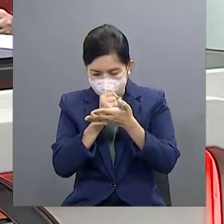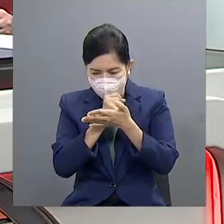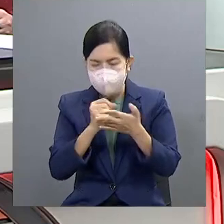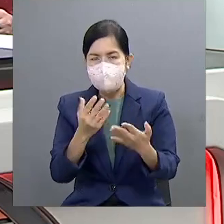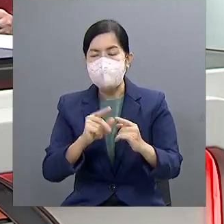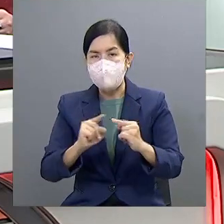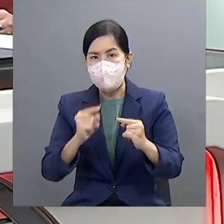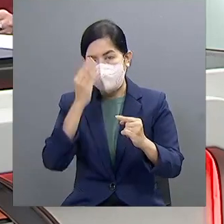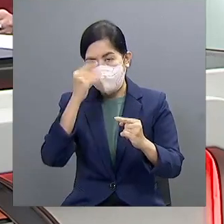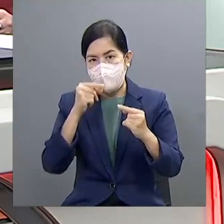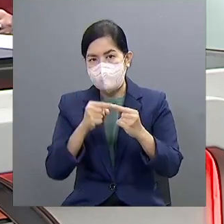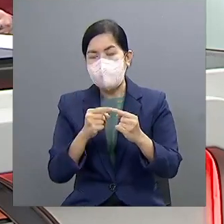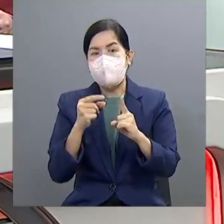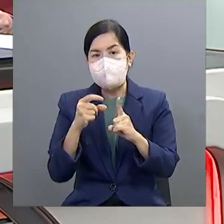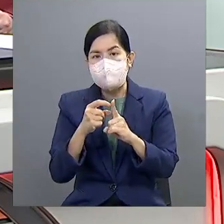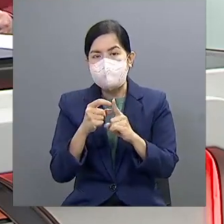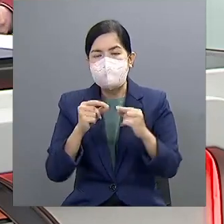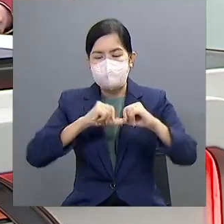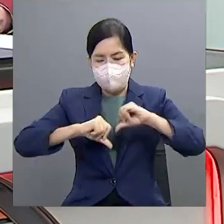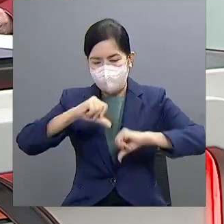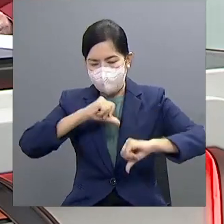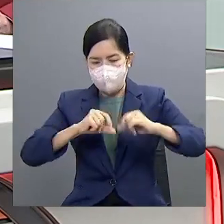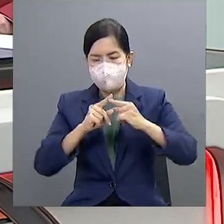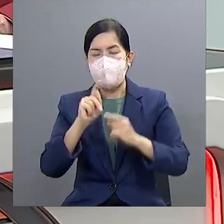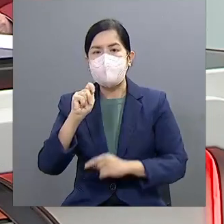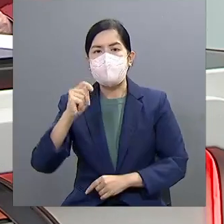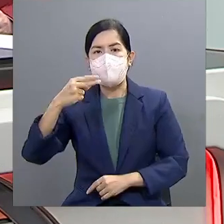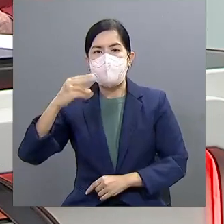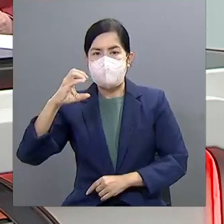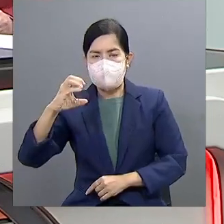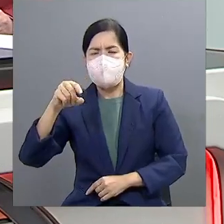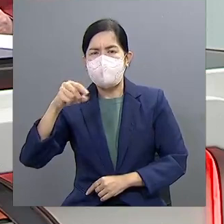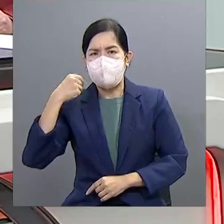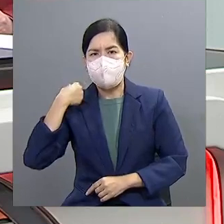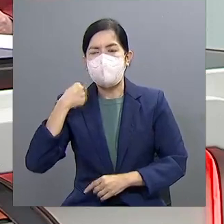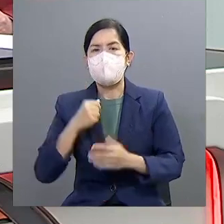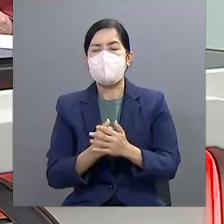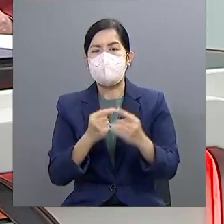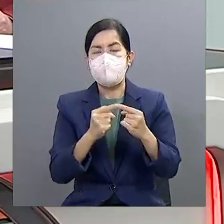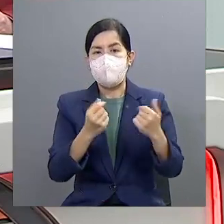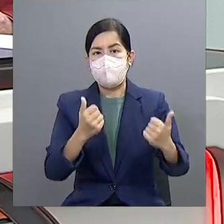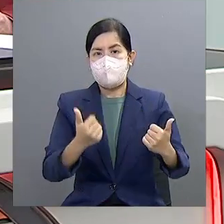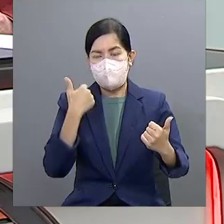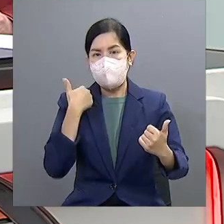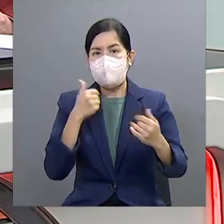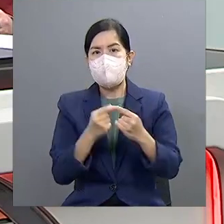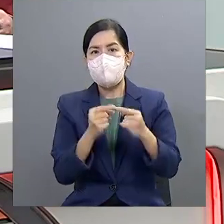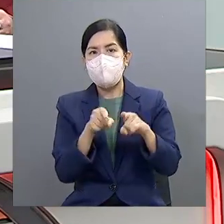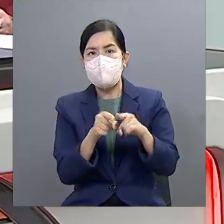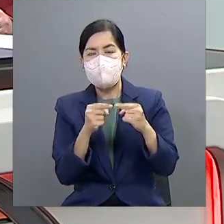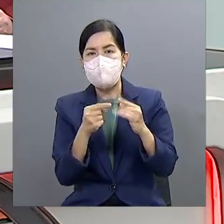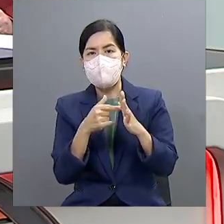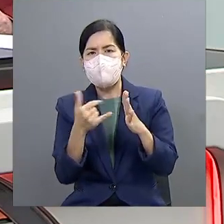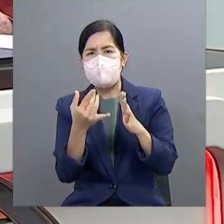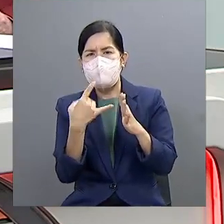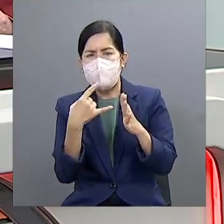THC ที่อาจจะทำให้มีการใช้ต่อเนื่องยังคงมีความต้องการใช้หนิงคล้ายๆกับการเป็นยาเสพติดในสมัยก่อนนะคะ